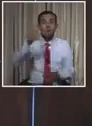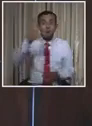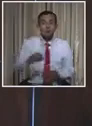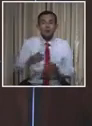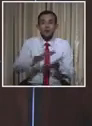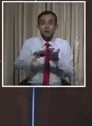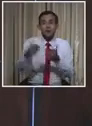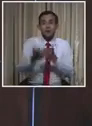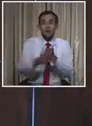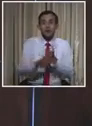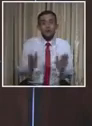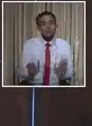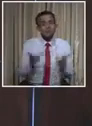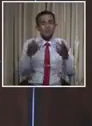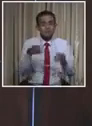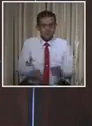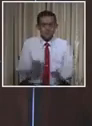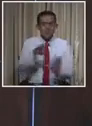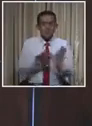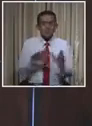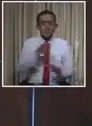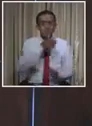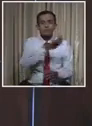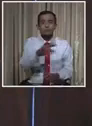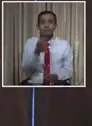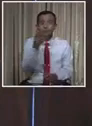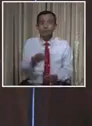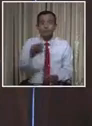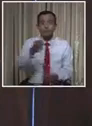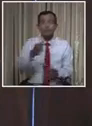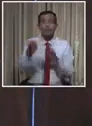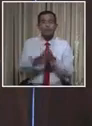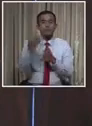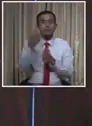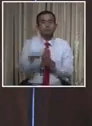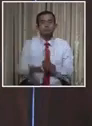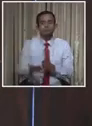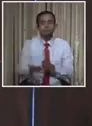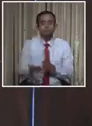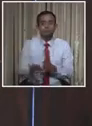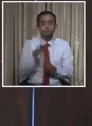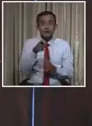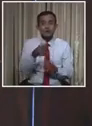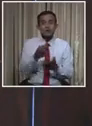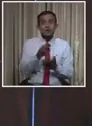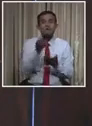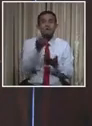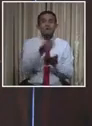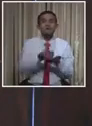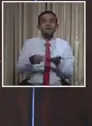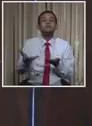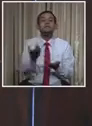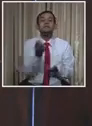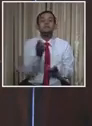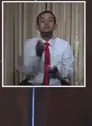පටන් අරගෙන තියෙනවා. දැන් මේ වසරේ වැව් 1050ක් අපි හදලා ඉවර කරලා තියෙනවා. ඊට ඒකට වෙන් කරපු මුදල් ප්‍රමාණය